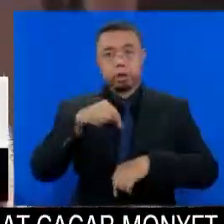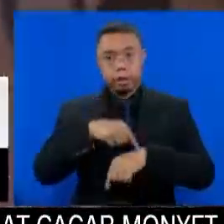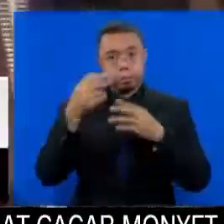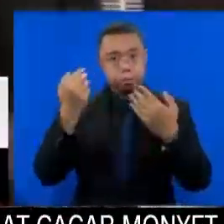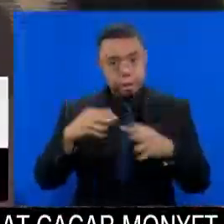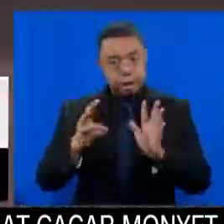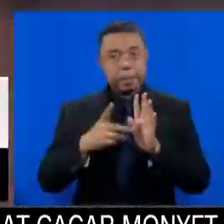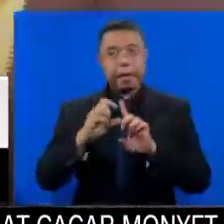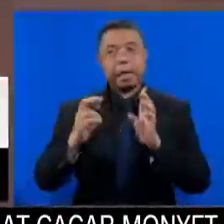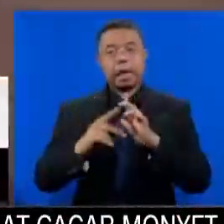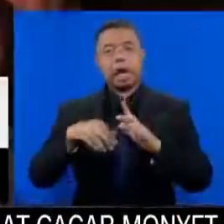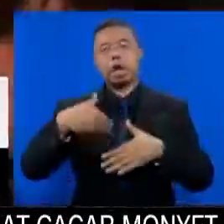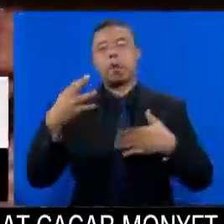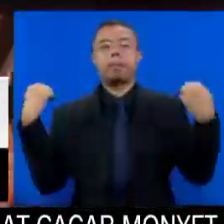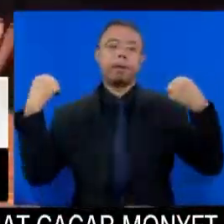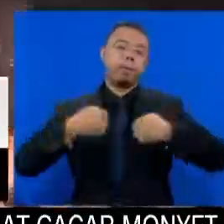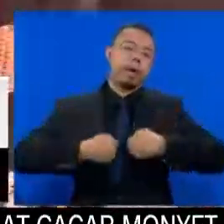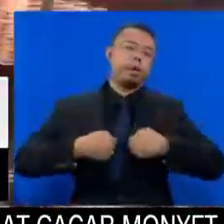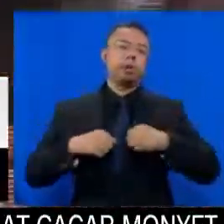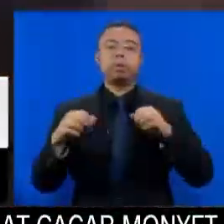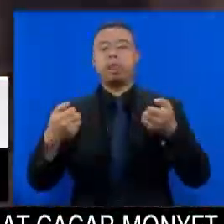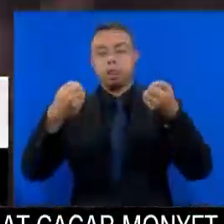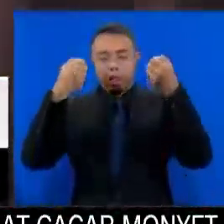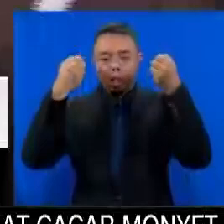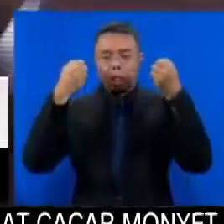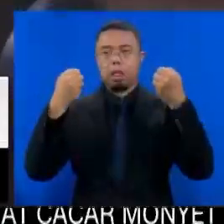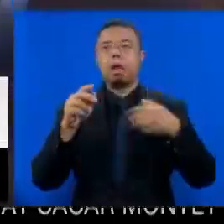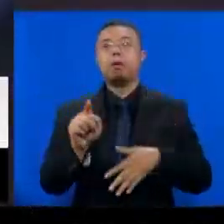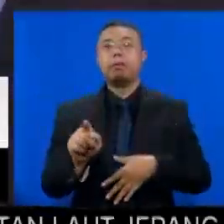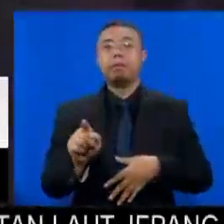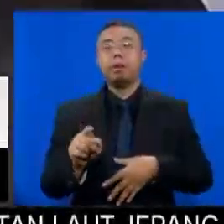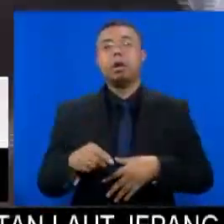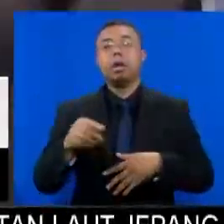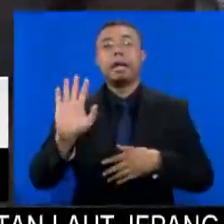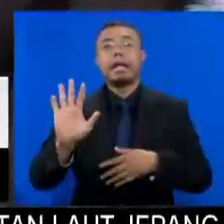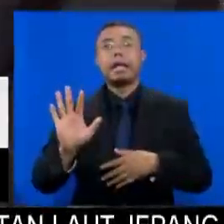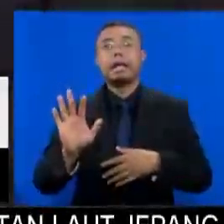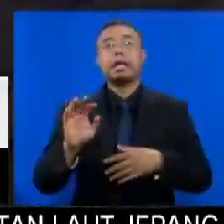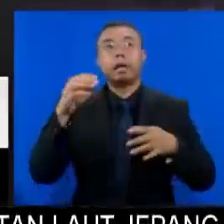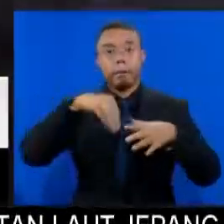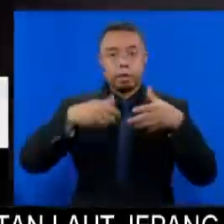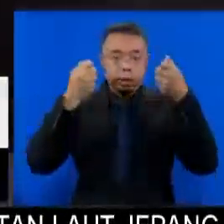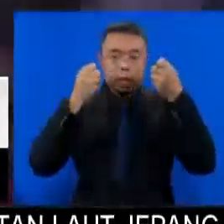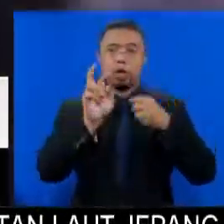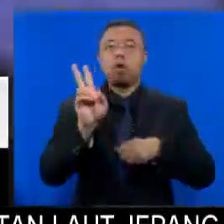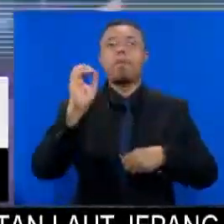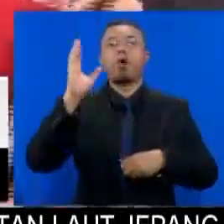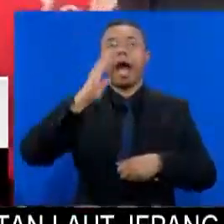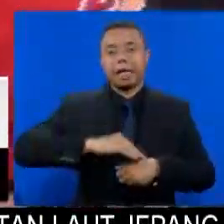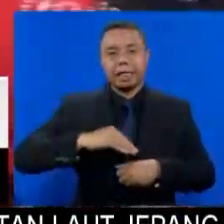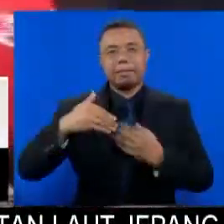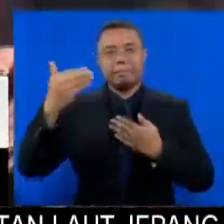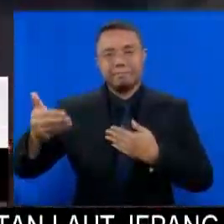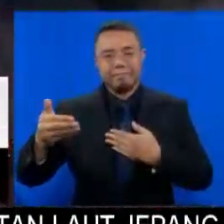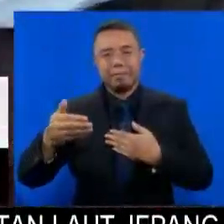berselang, Medina Zain keluar dengan mengenakan baju tahanan. Selebgram berusia 30 tahun ini akan ditahan selama 20 hari ke depan di Rutan Polda